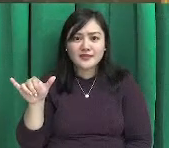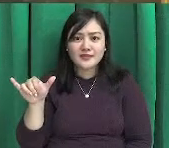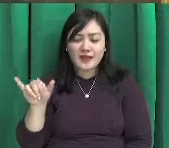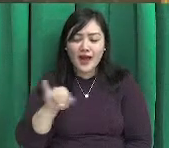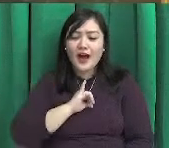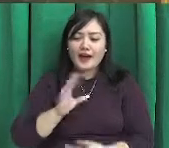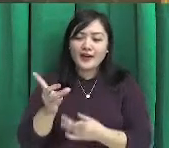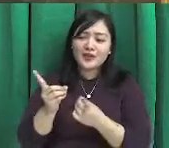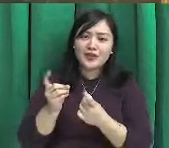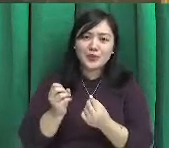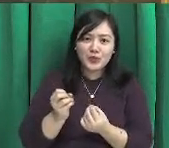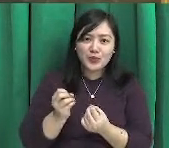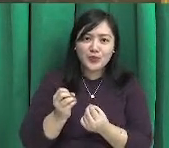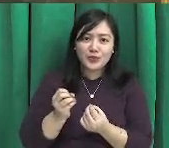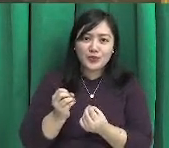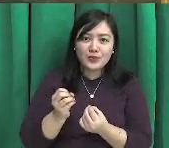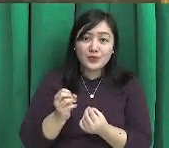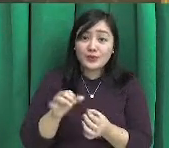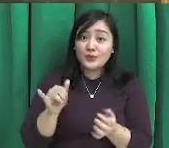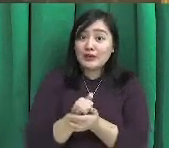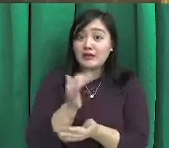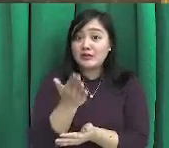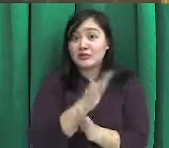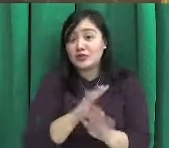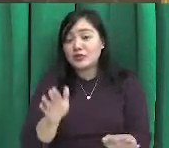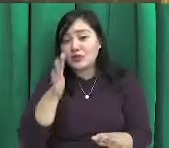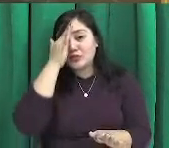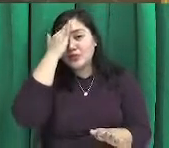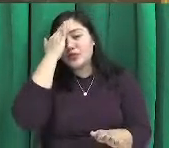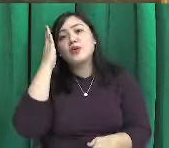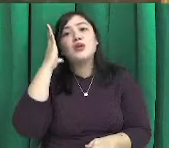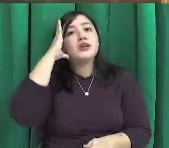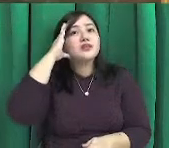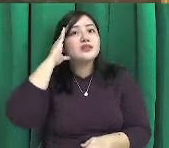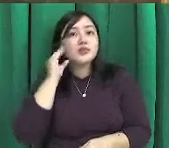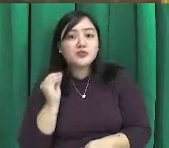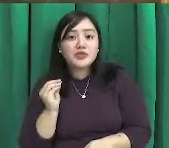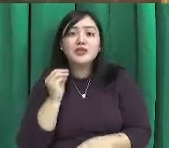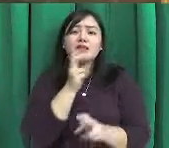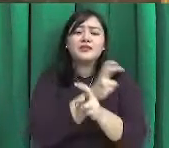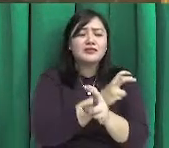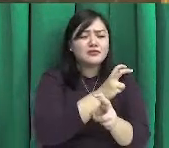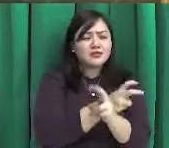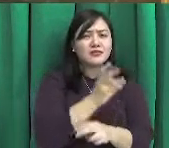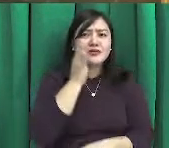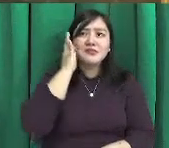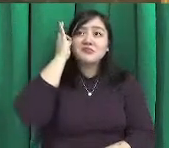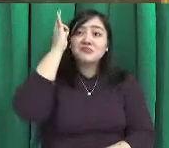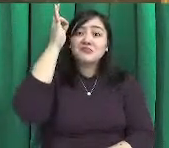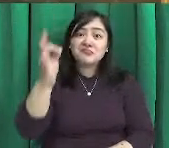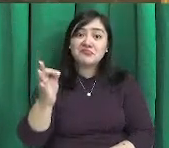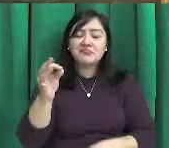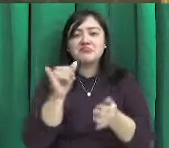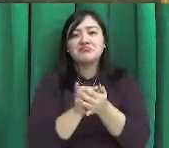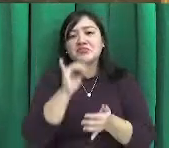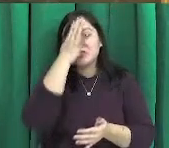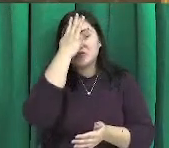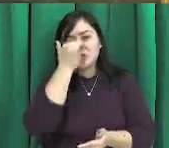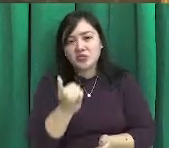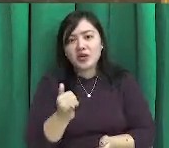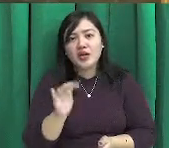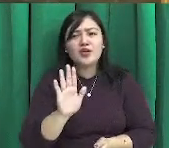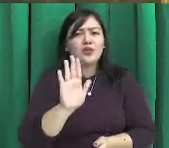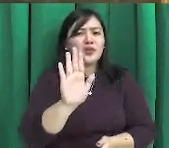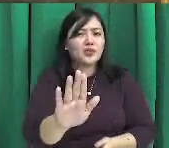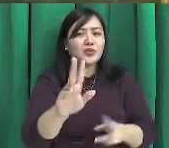nakahirapan sa buhay na hindi mo alam. You know? Kaya yung uo mo, hindi mo alam kung saan kayo makakarating eh. Di ba? Yung uo mo,